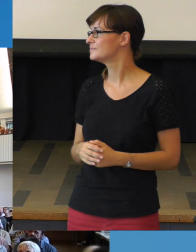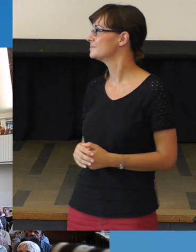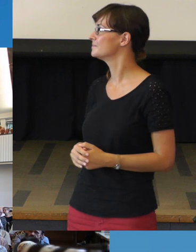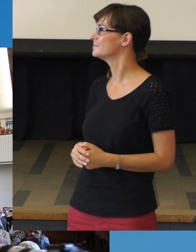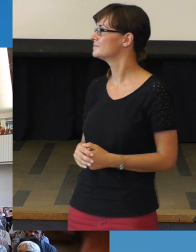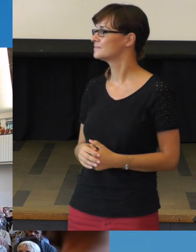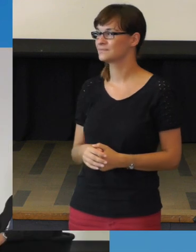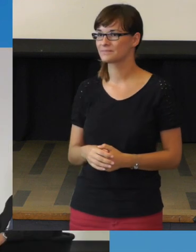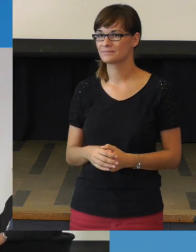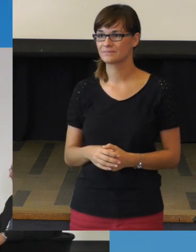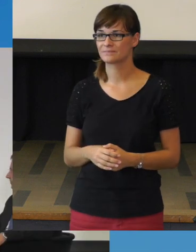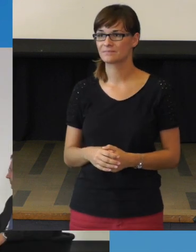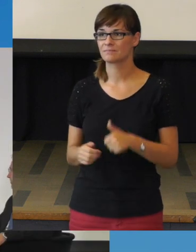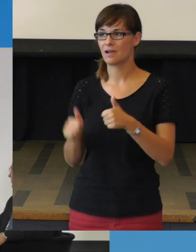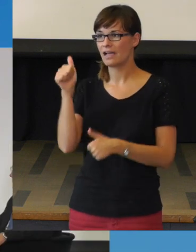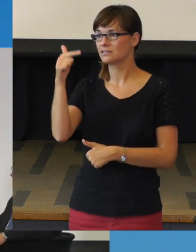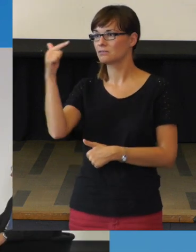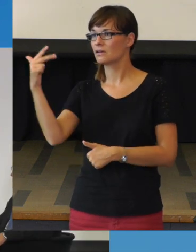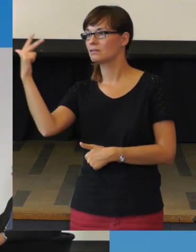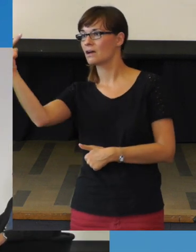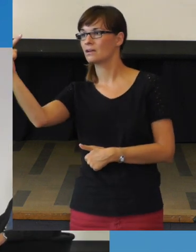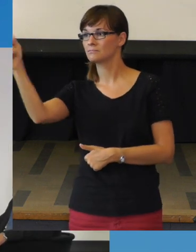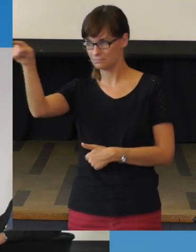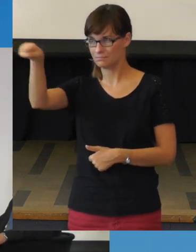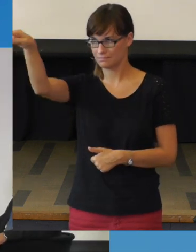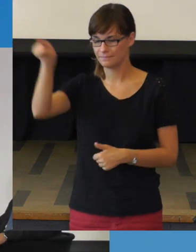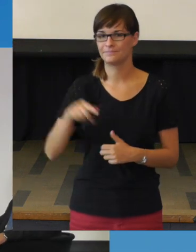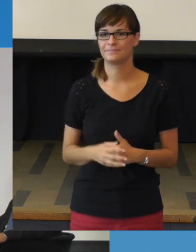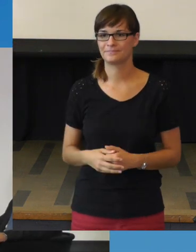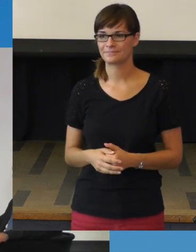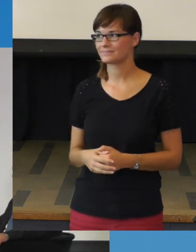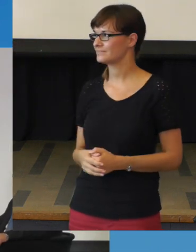vorne, ich gehe mal 1, 2, 3, ja? Okay.